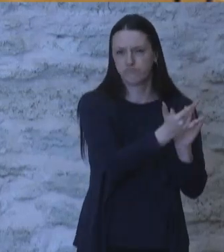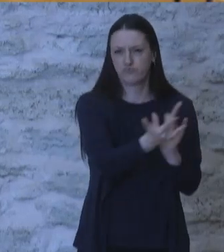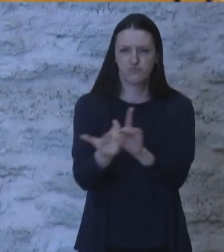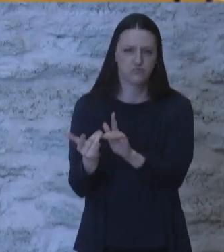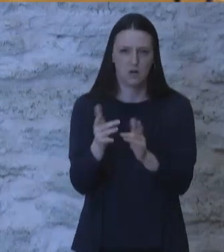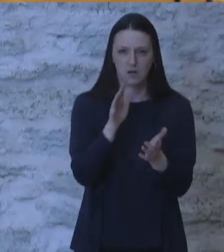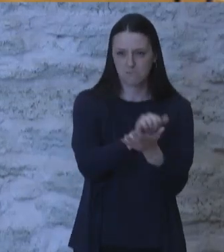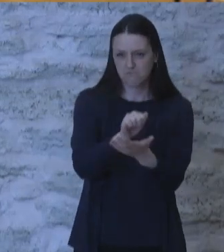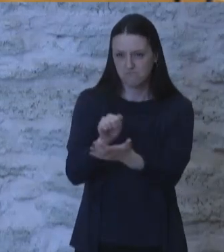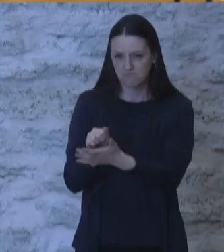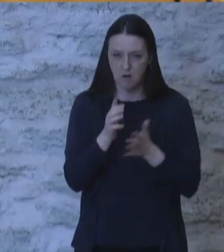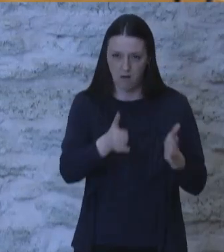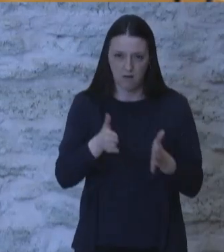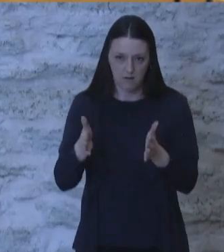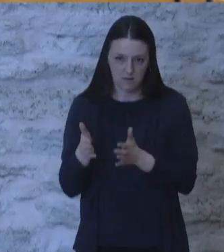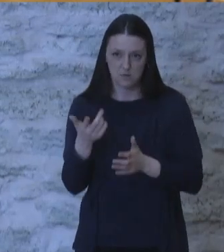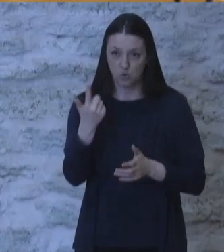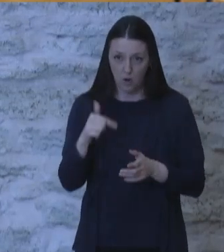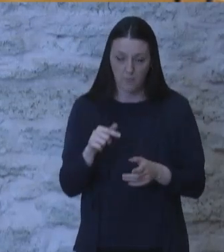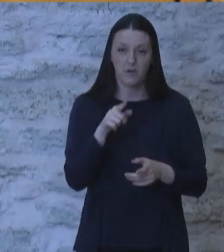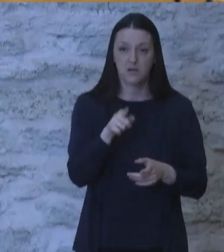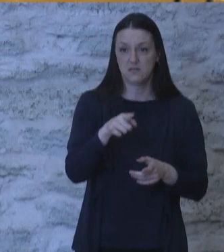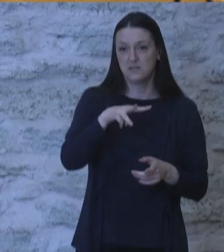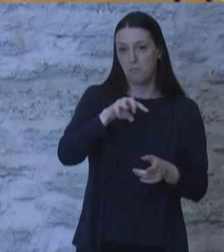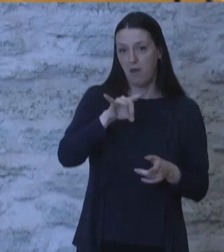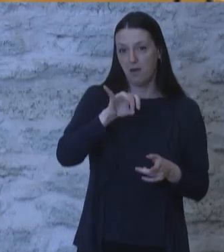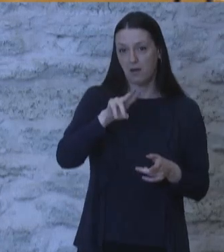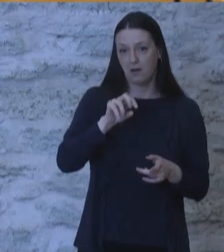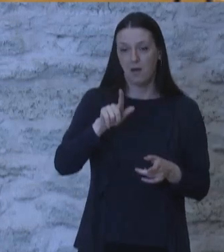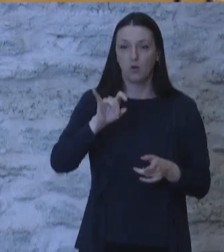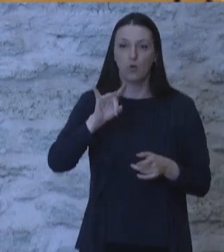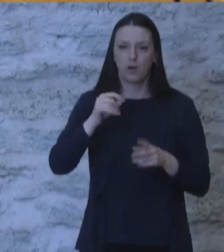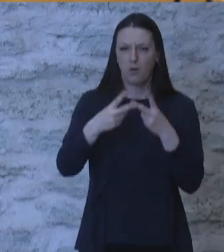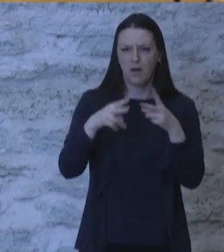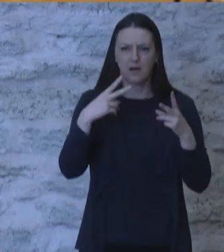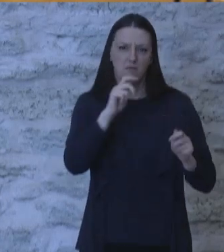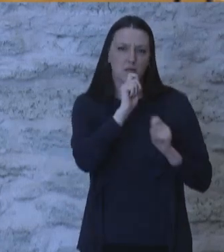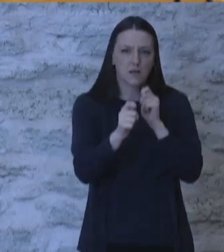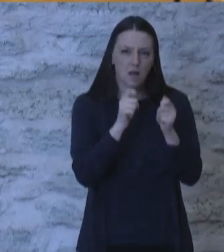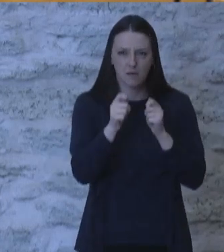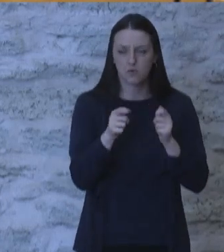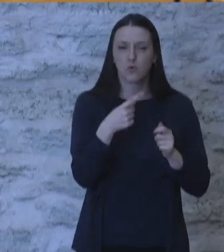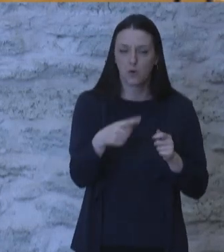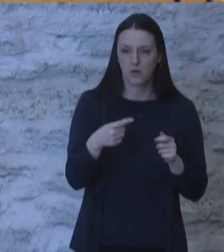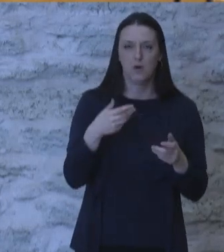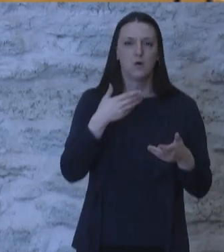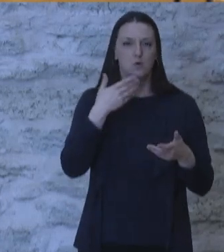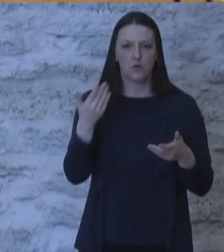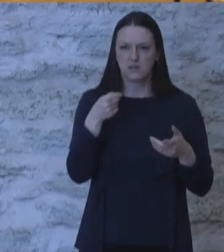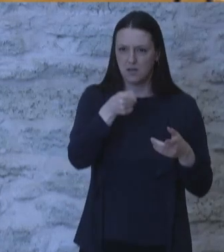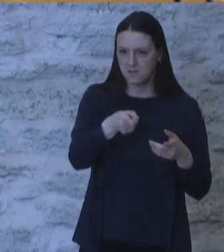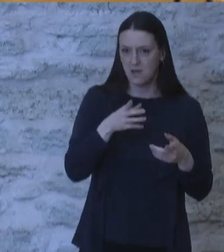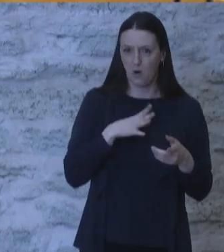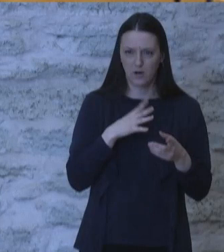vajadust ja mille kohta Merike Jüril on erinevates interviudes öelnud, et see prognoos oli seda võrt umedates